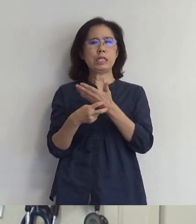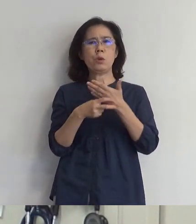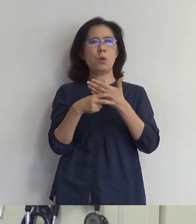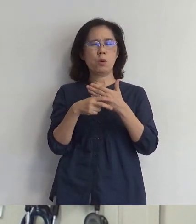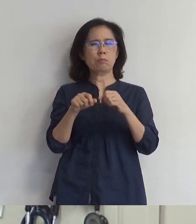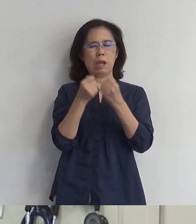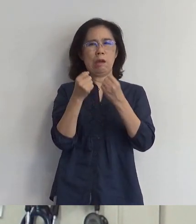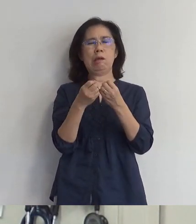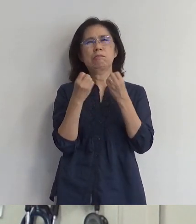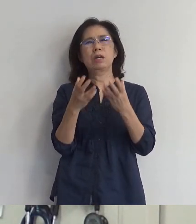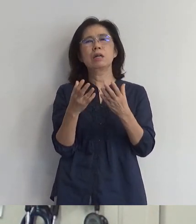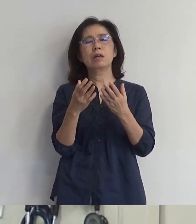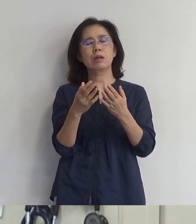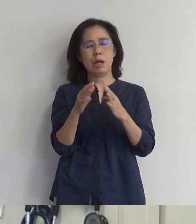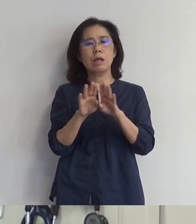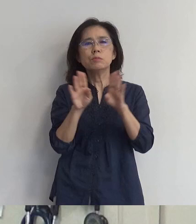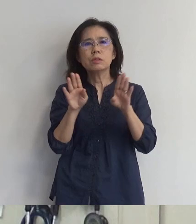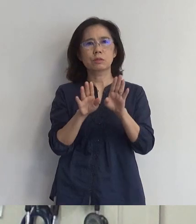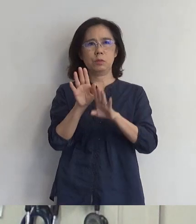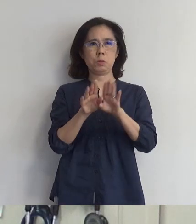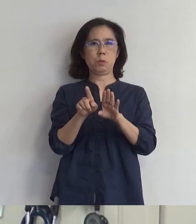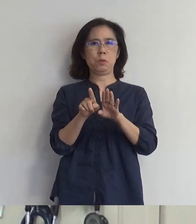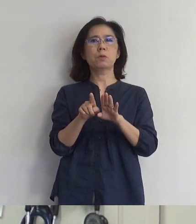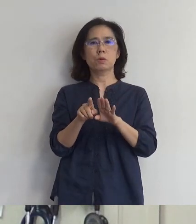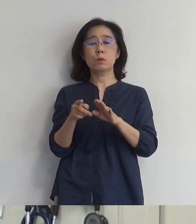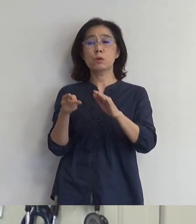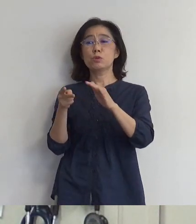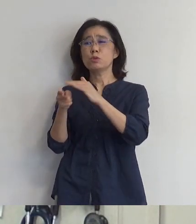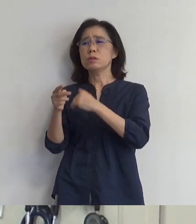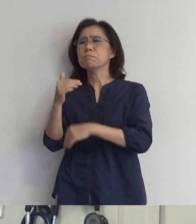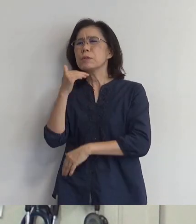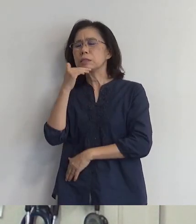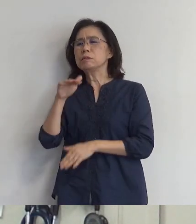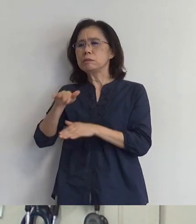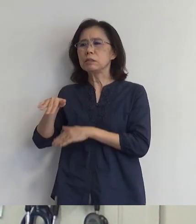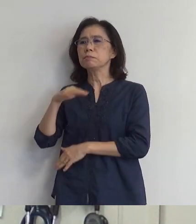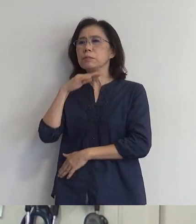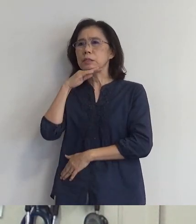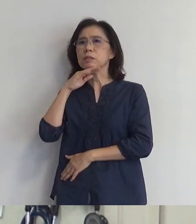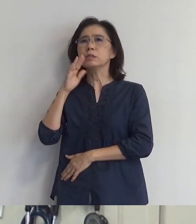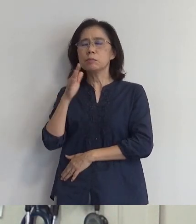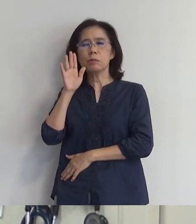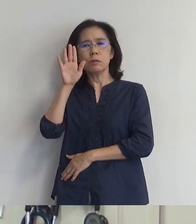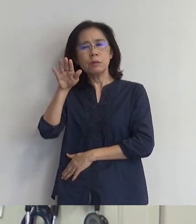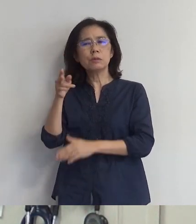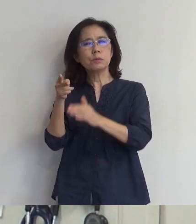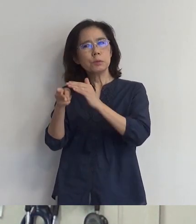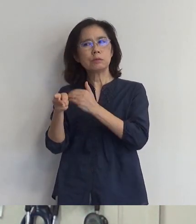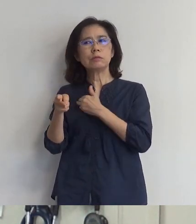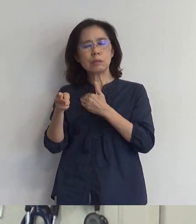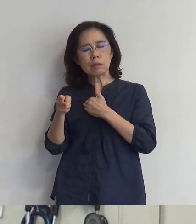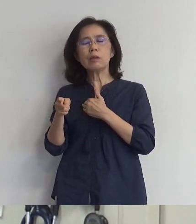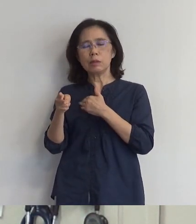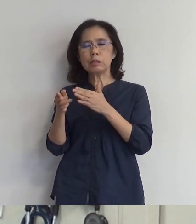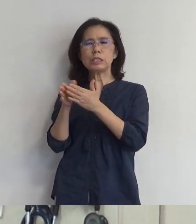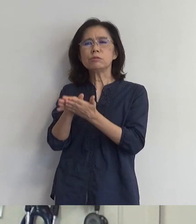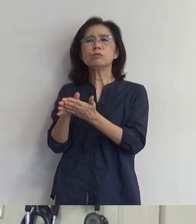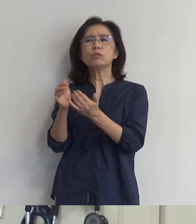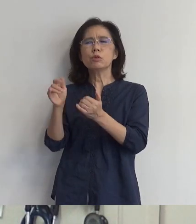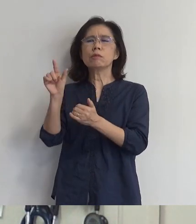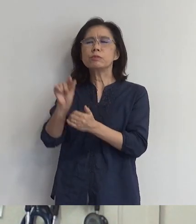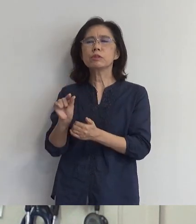。入院待ちでも何とか入院して適切な治療により亡くなる方を最小限にできればまだいいです